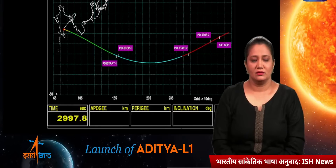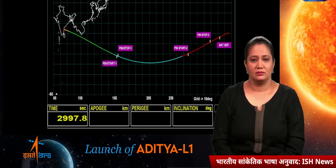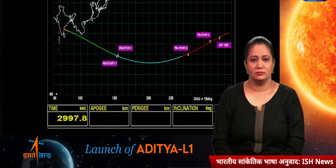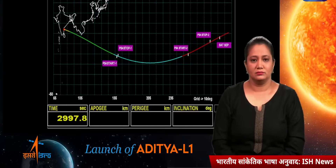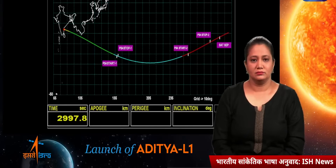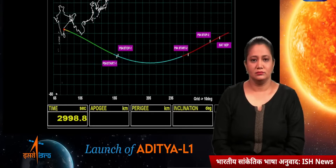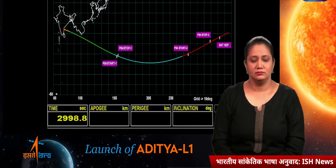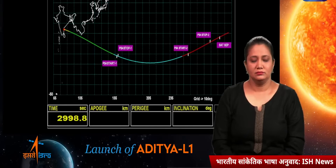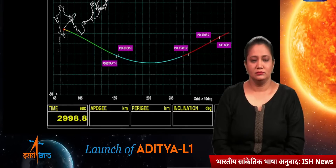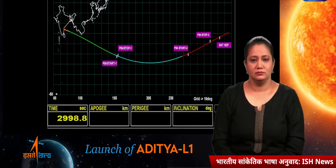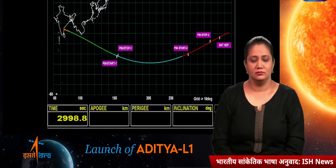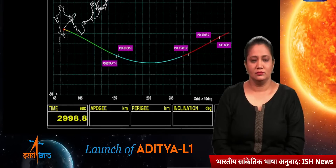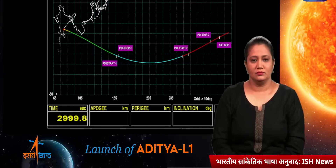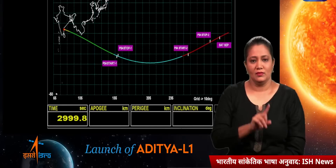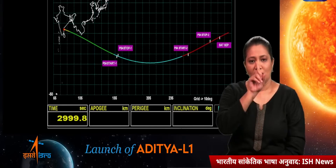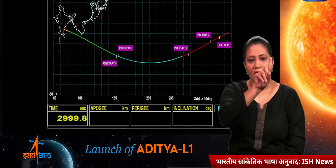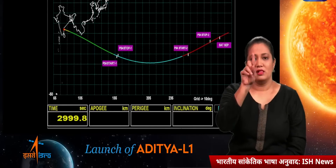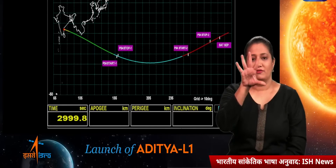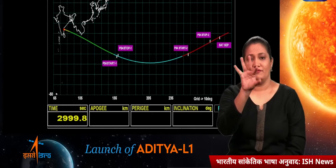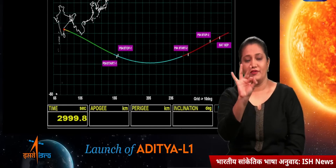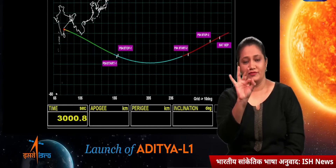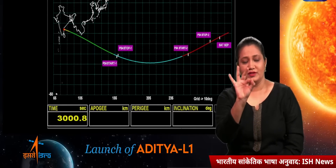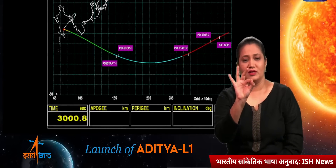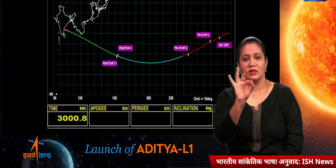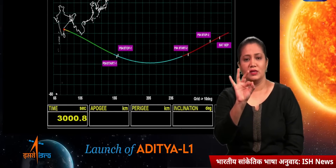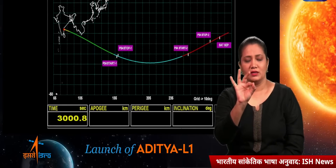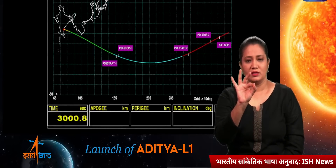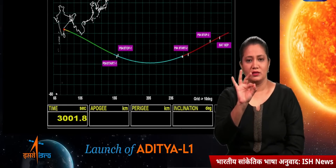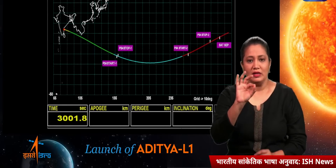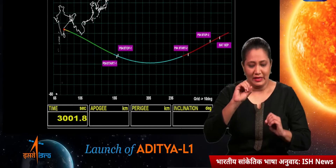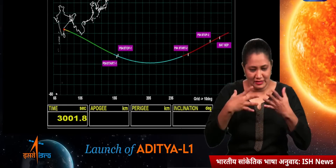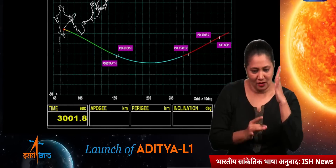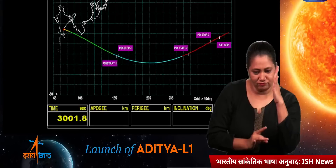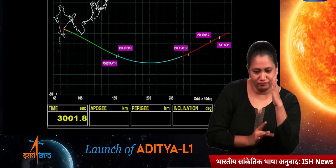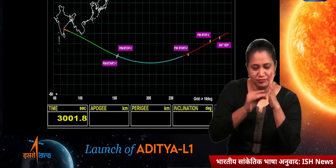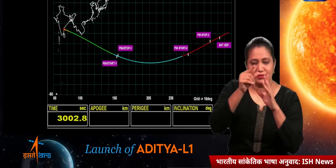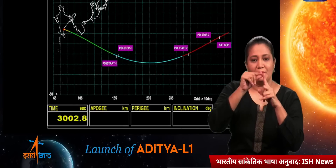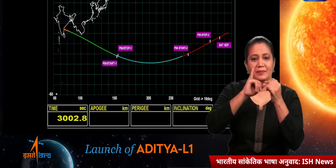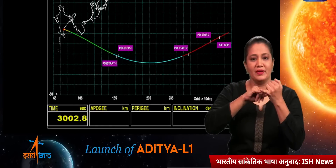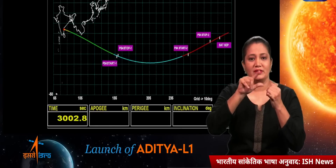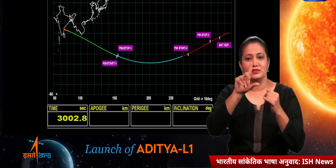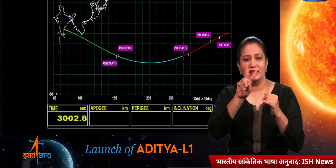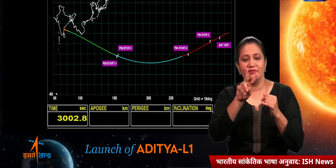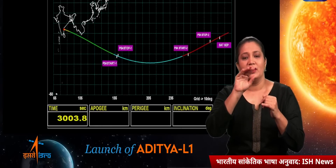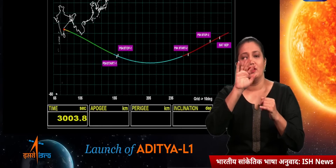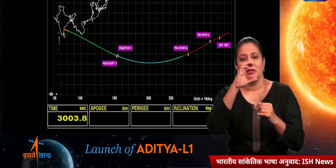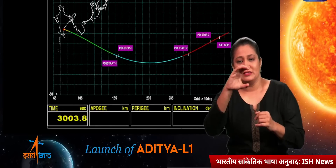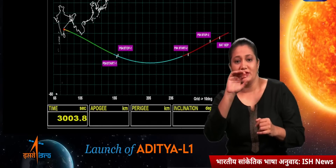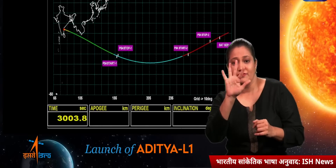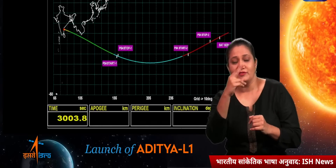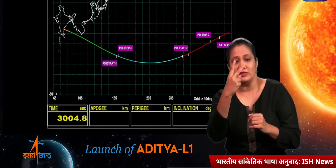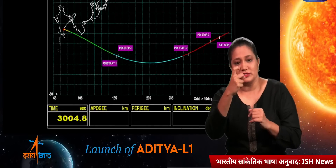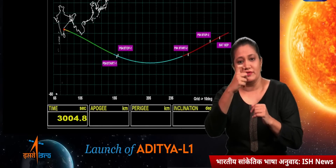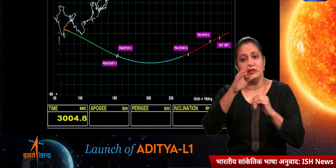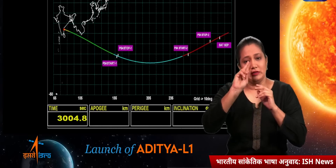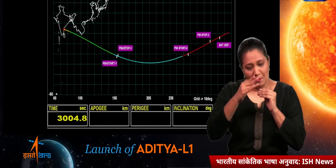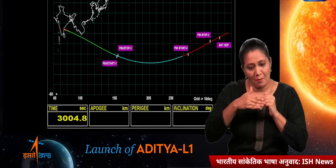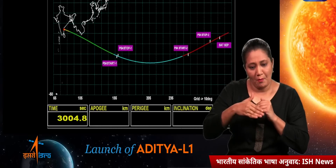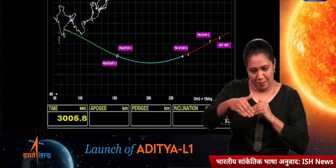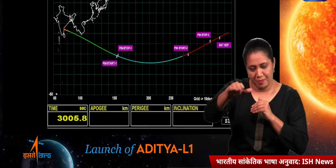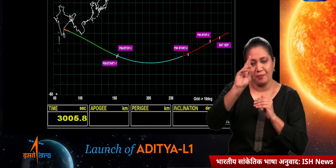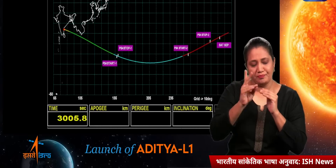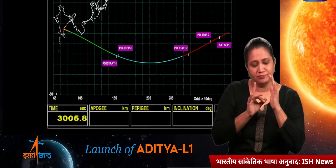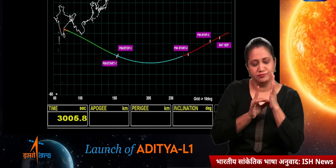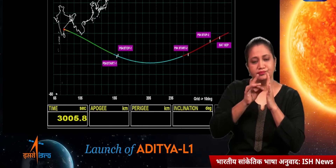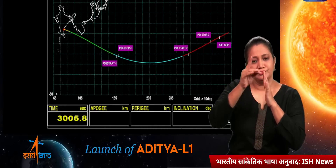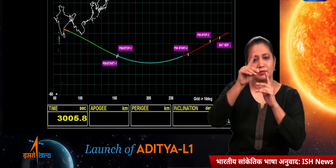आज 11:50 पर प्रमोचित हुए PSLV C-57 रॉकेट की यात्रा अभी भी जारी है।